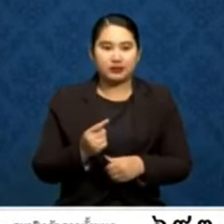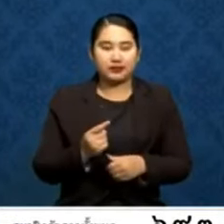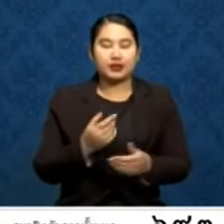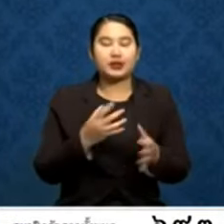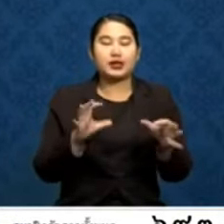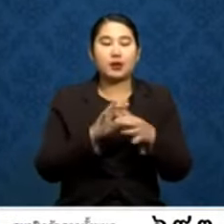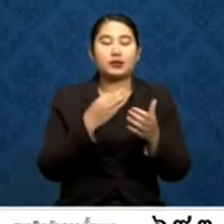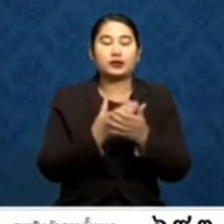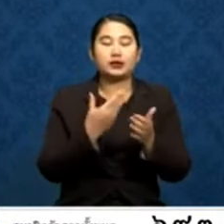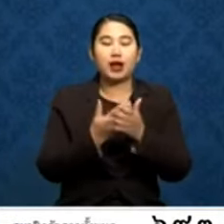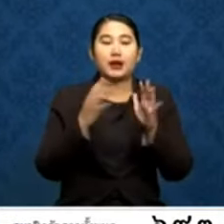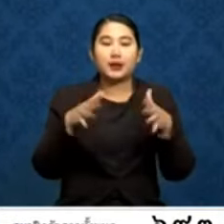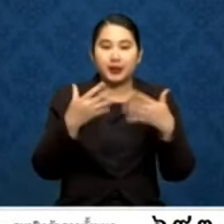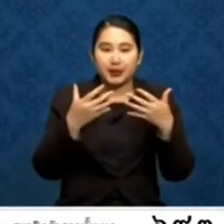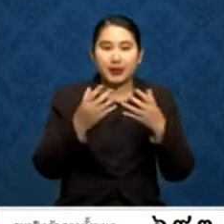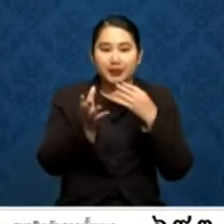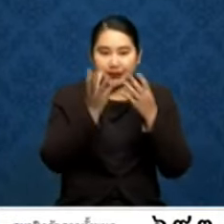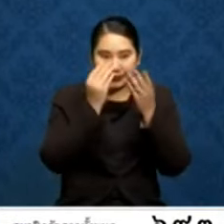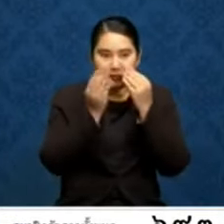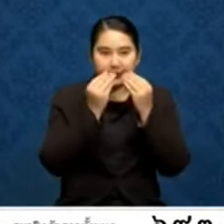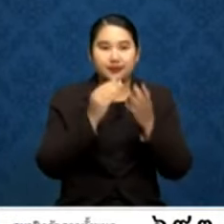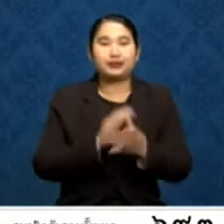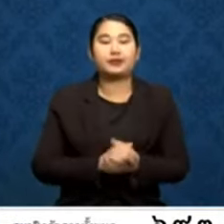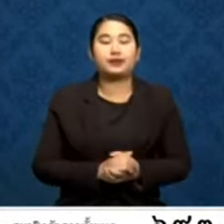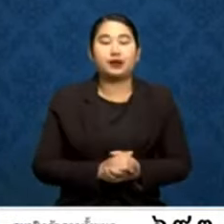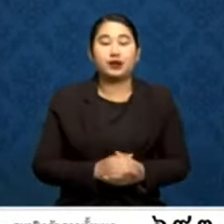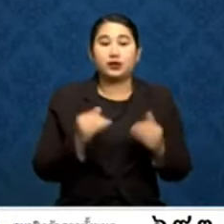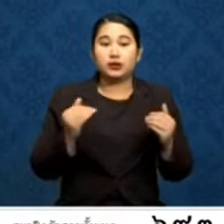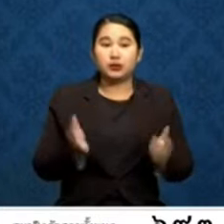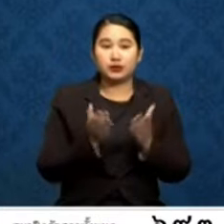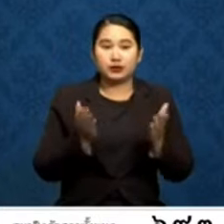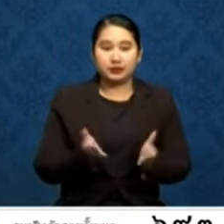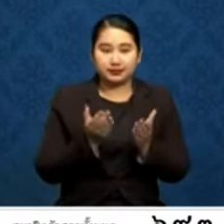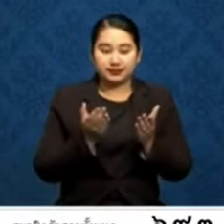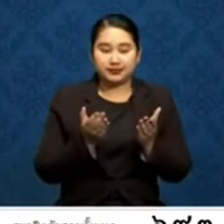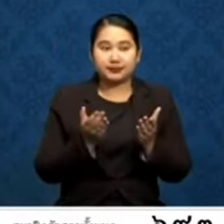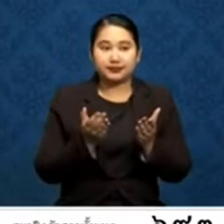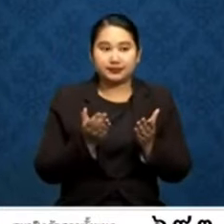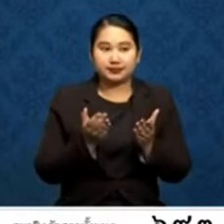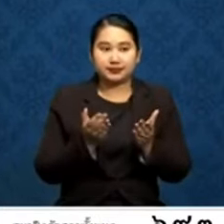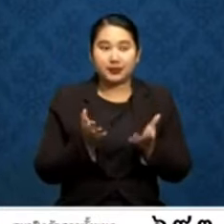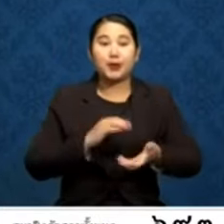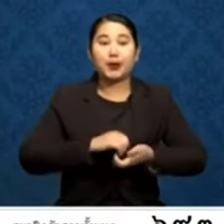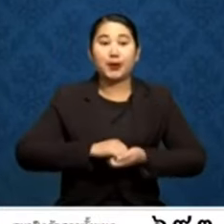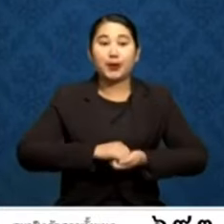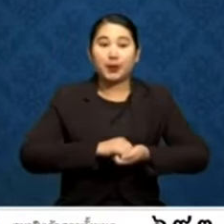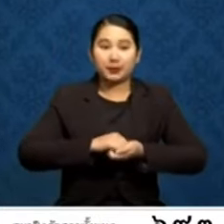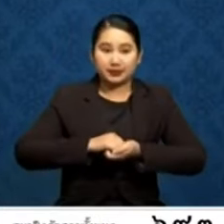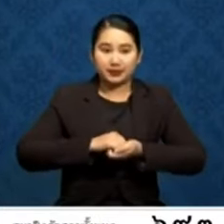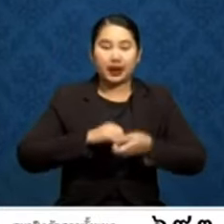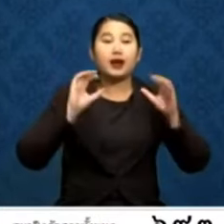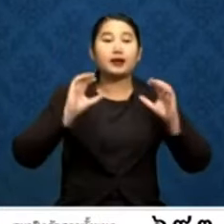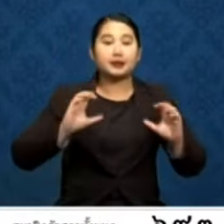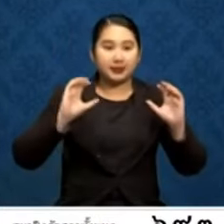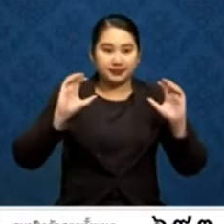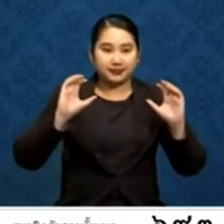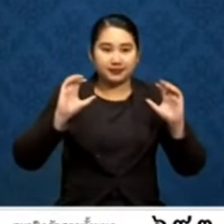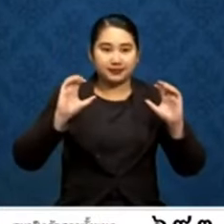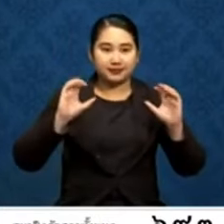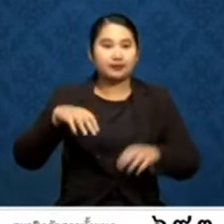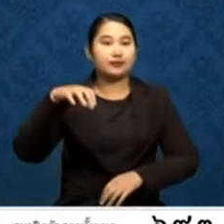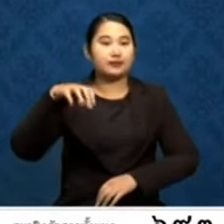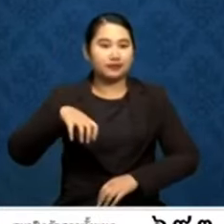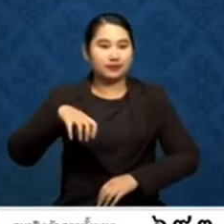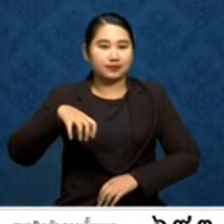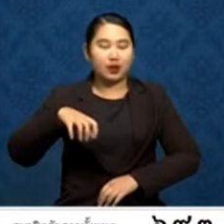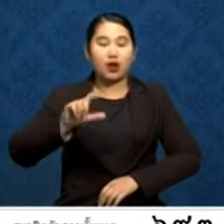ายได้ Learn to Earn ส่งเสริมให้เกิดความร่วมมือระหว่างรัฐองค์กรปกคร